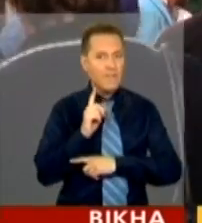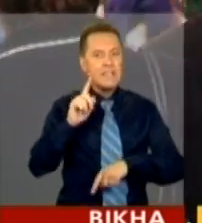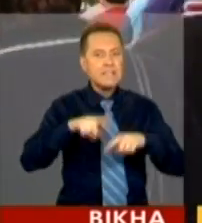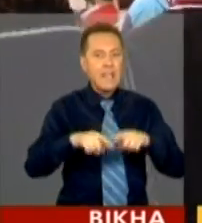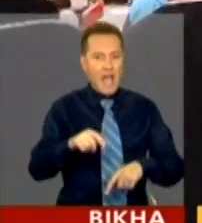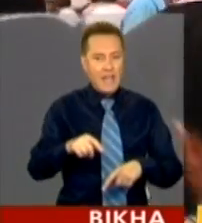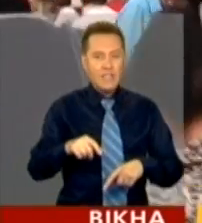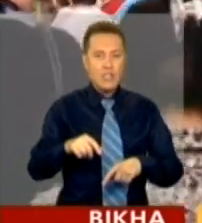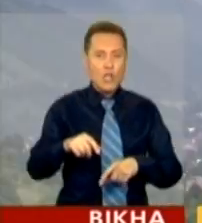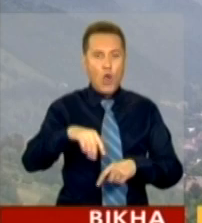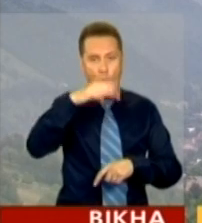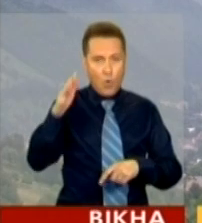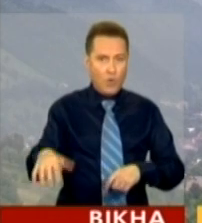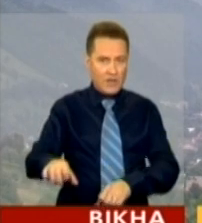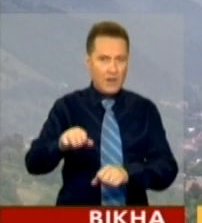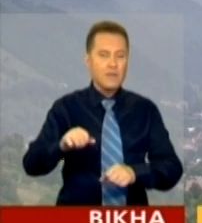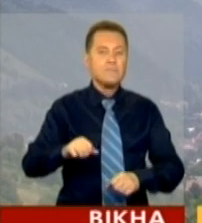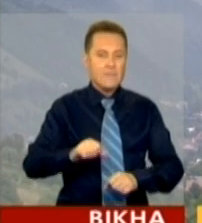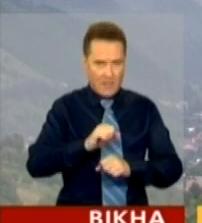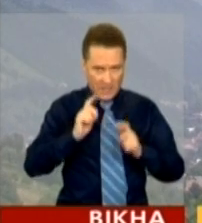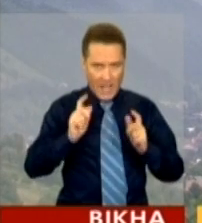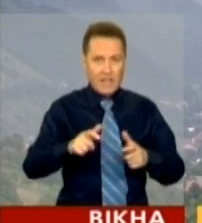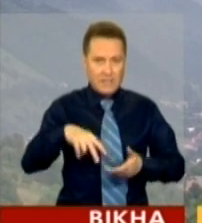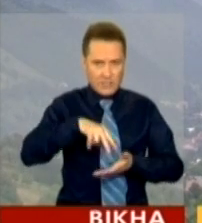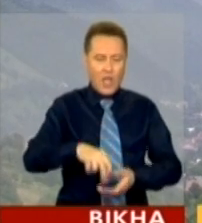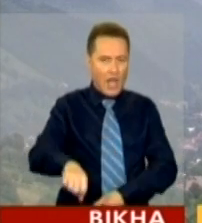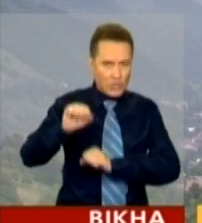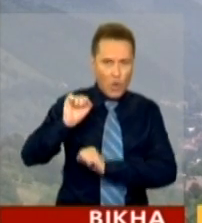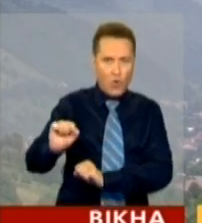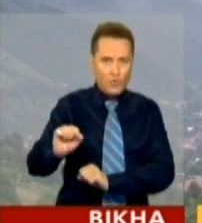ладні стояти горою. Галина Сернівка, Олександр Грицюк, програма «Вікна», СТБ.